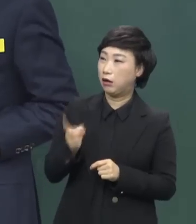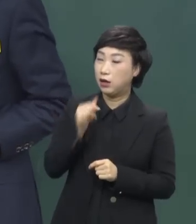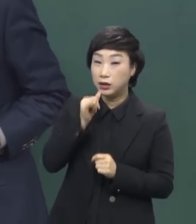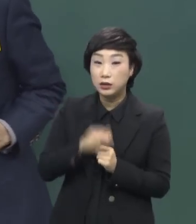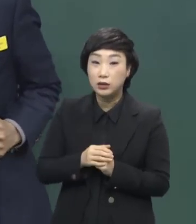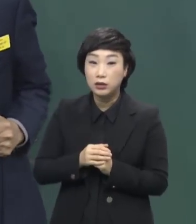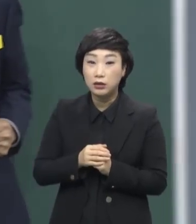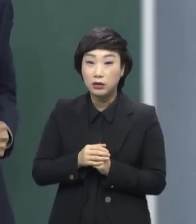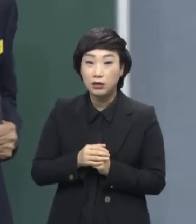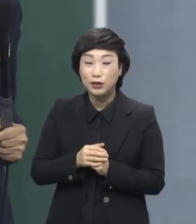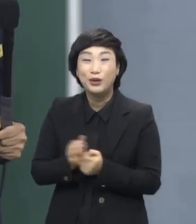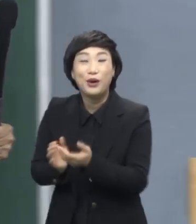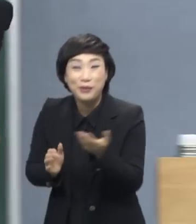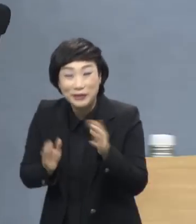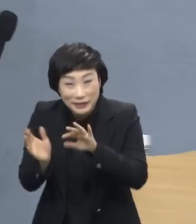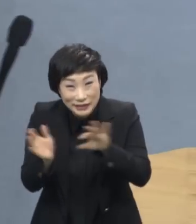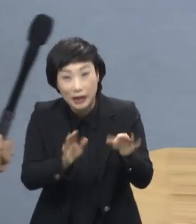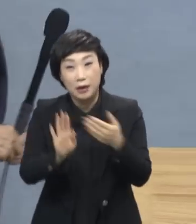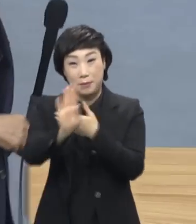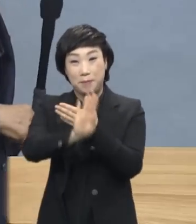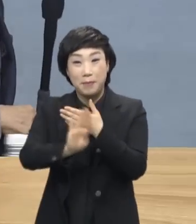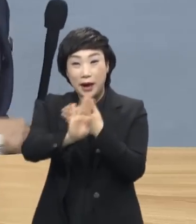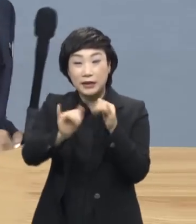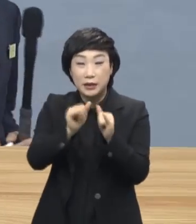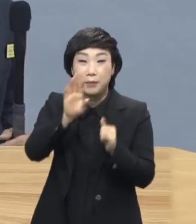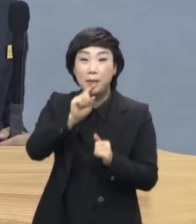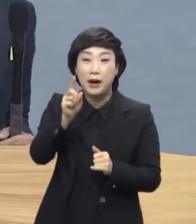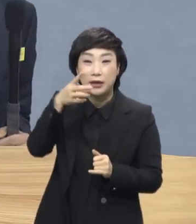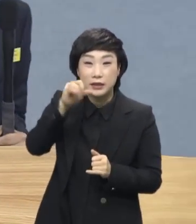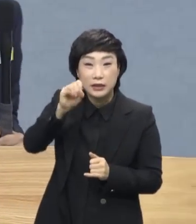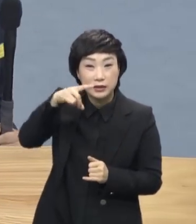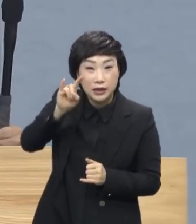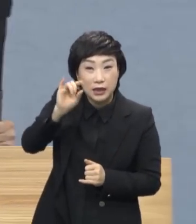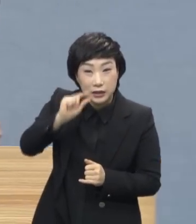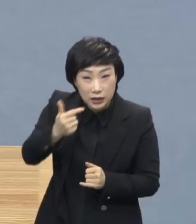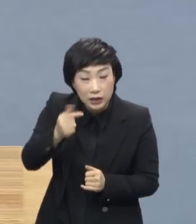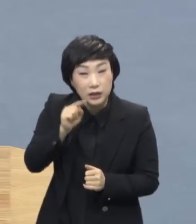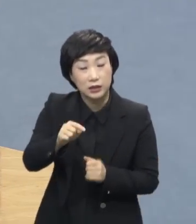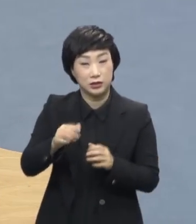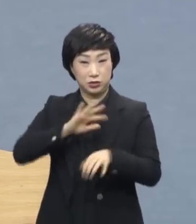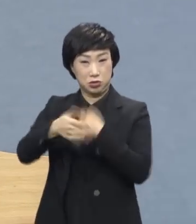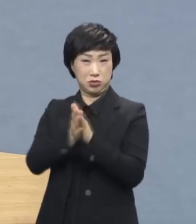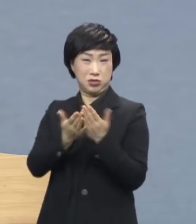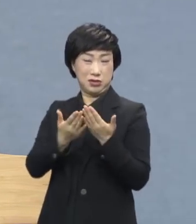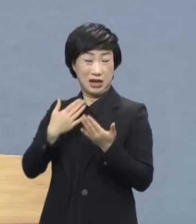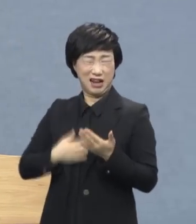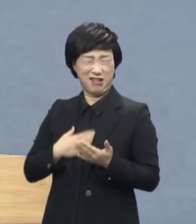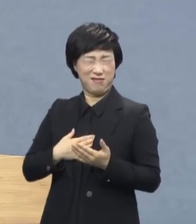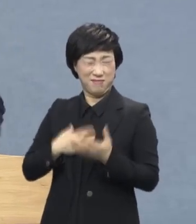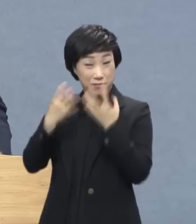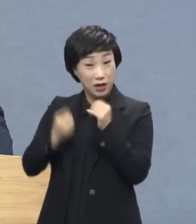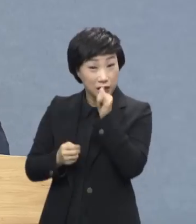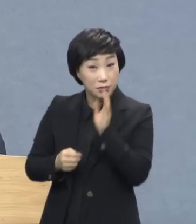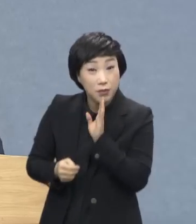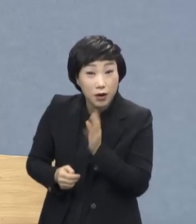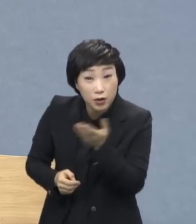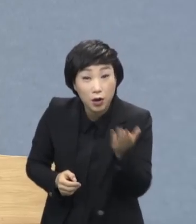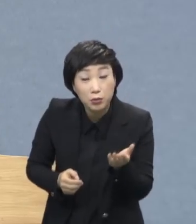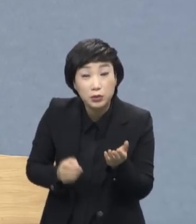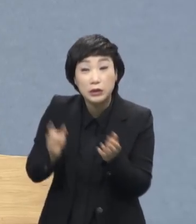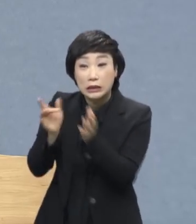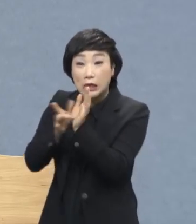그러니까 바리새인들이 그렇게 성경을 잘 알았지만은